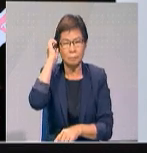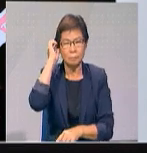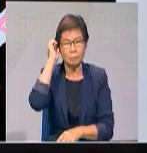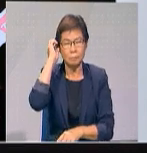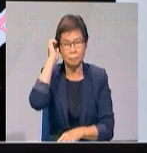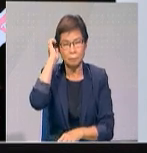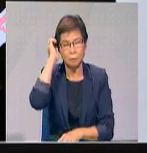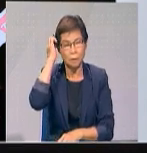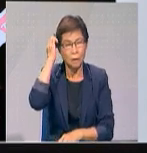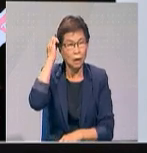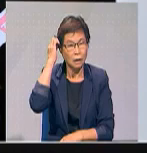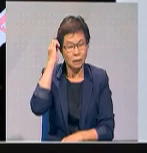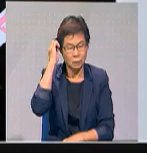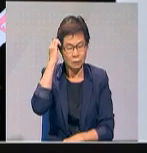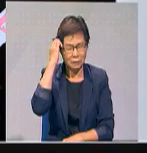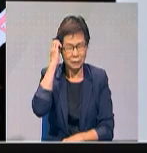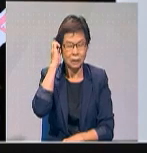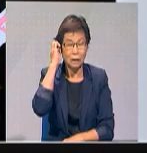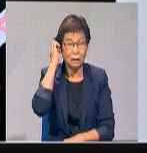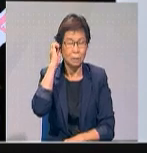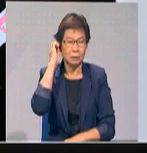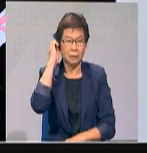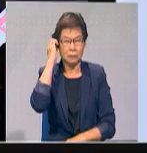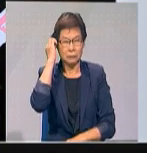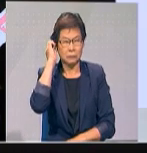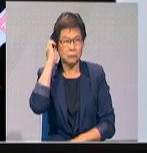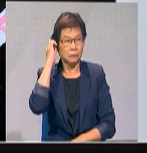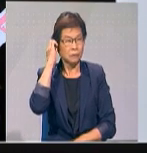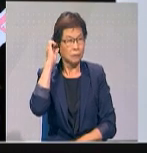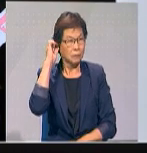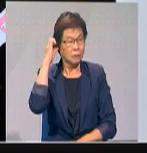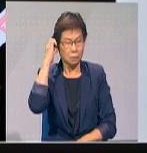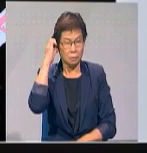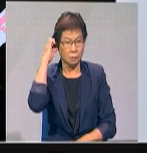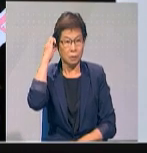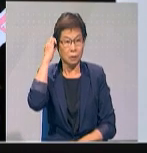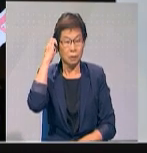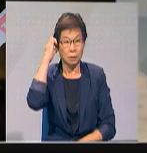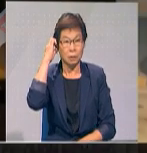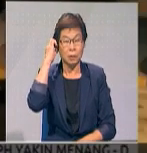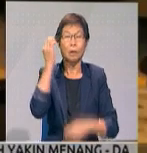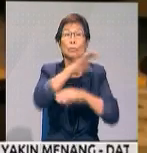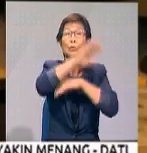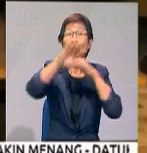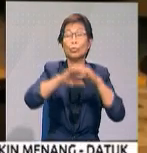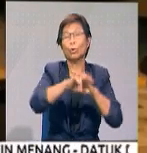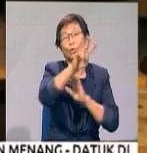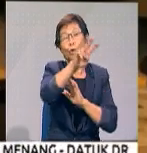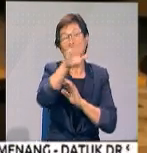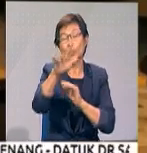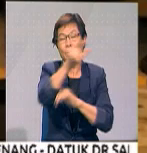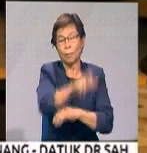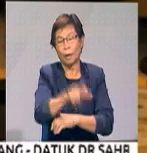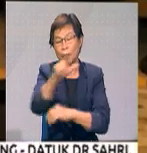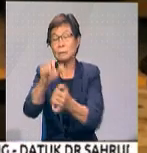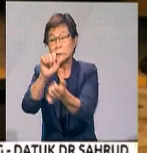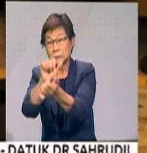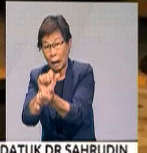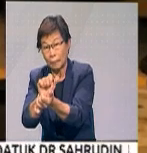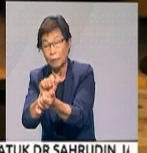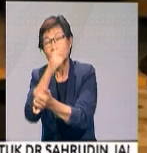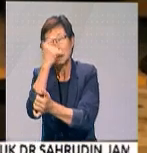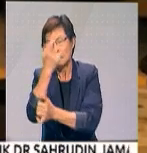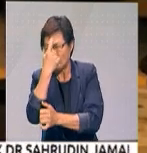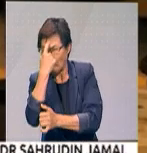Bercakap dalam sidang media khas di Bukit Aman, Dato' Ayub memaklumkan secara keseluruhannya seramai 25 individu ditahan